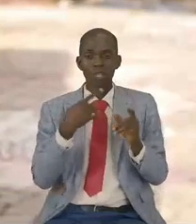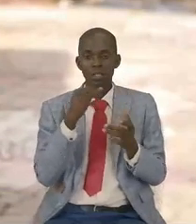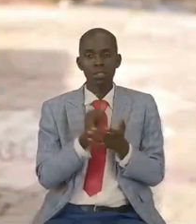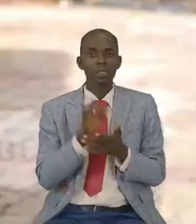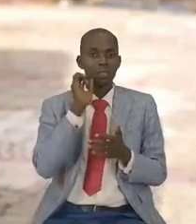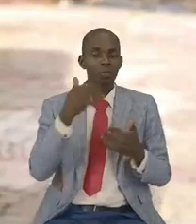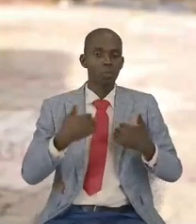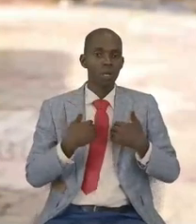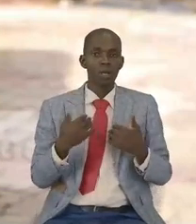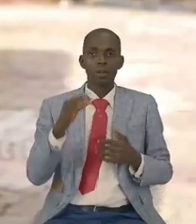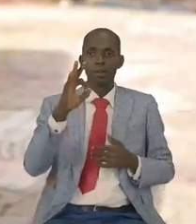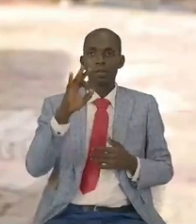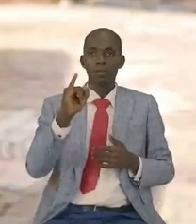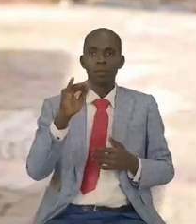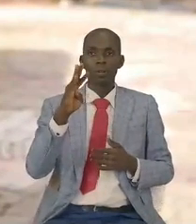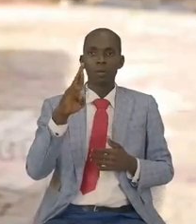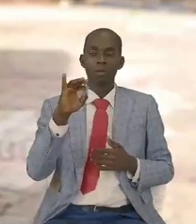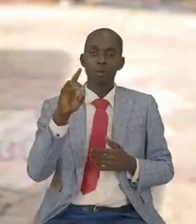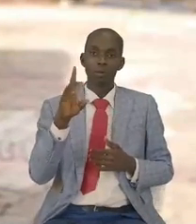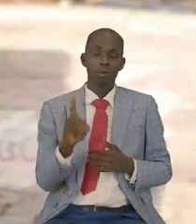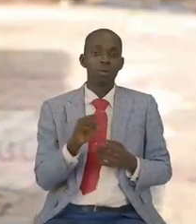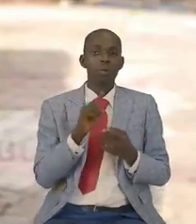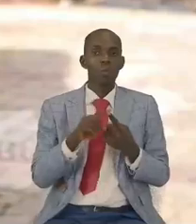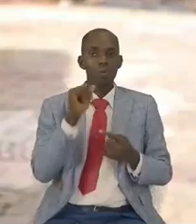Quand j'ai visité la croisade mondiale